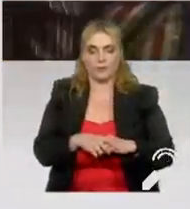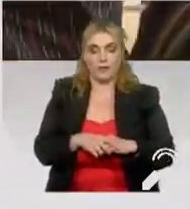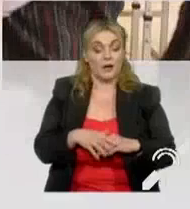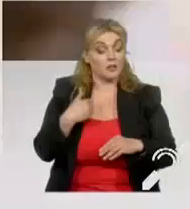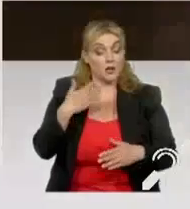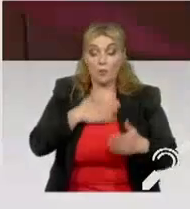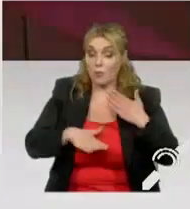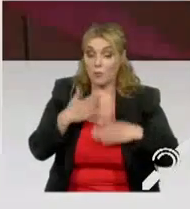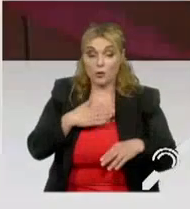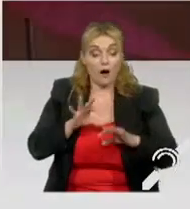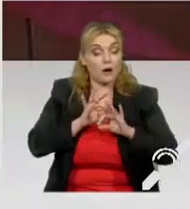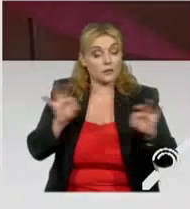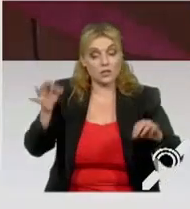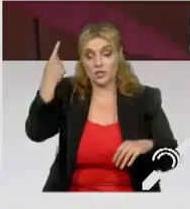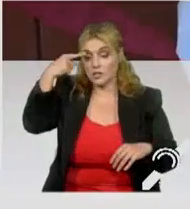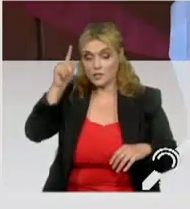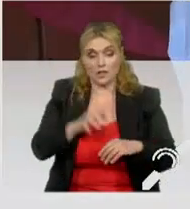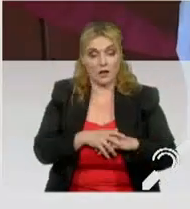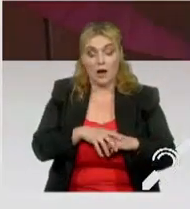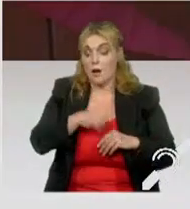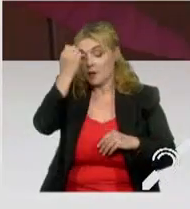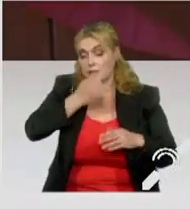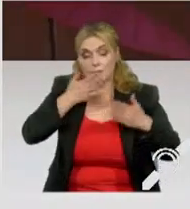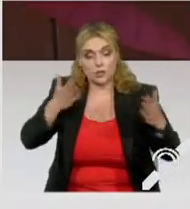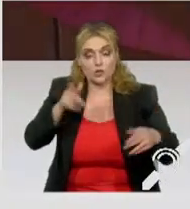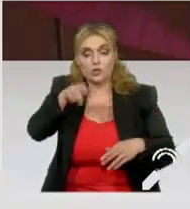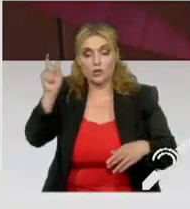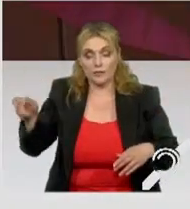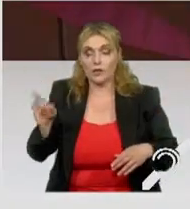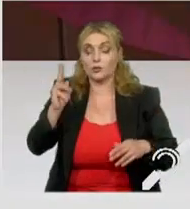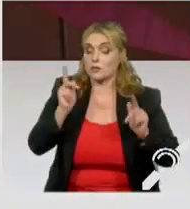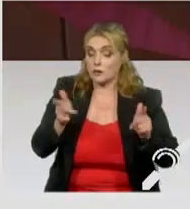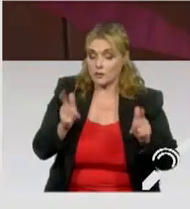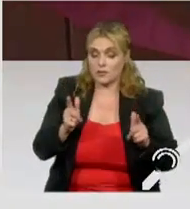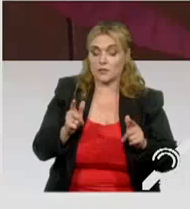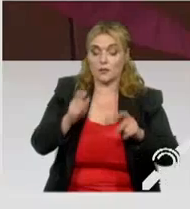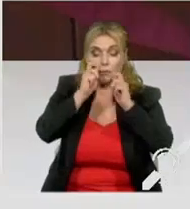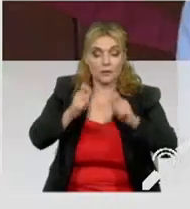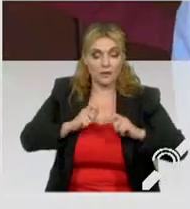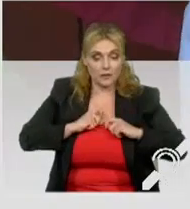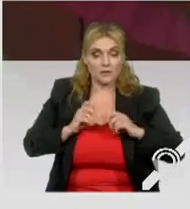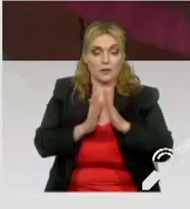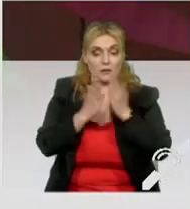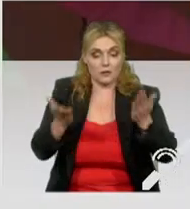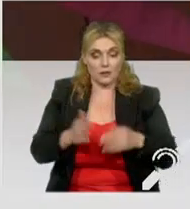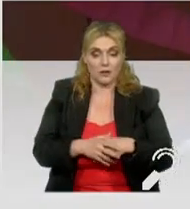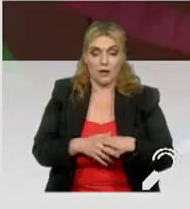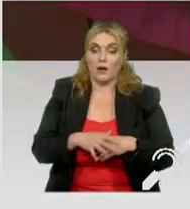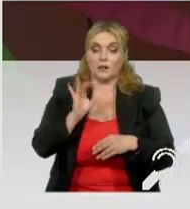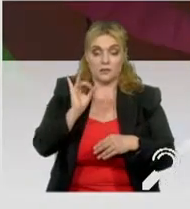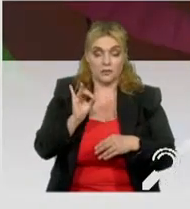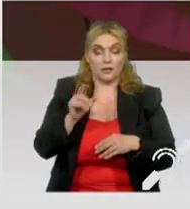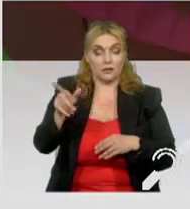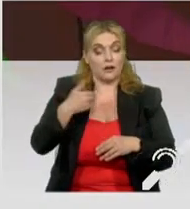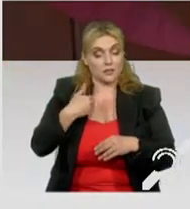place mult ideea asta și mulțumim persoanelor care au donat cărțile, pentru că este o oportunitate foarte bună de a ajuta copiii să învețe